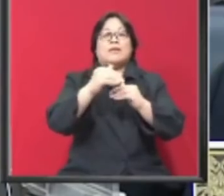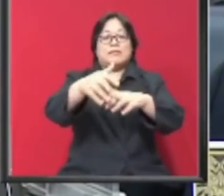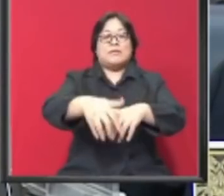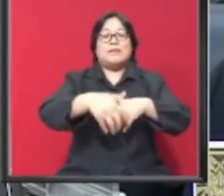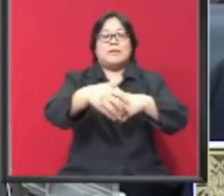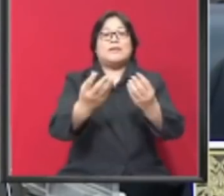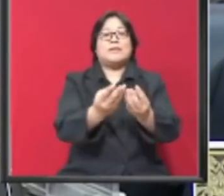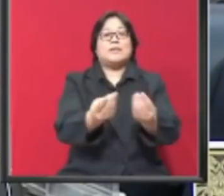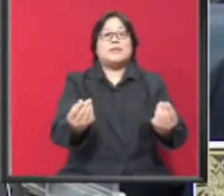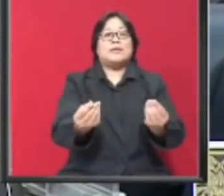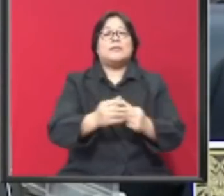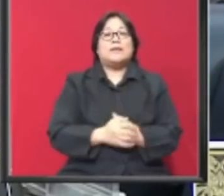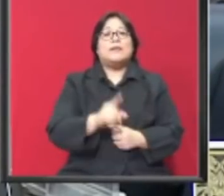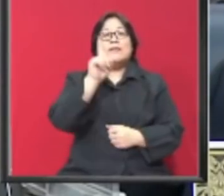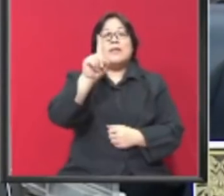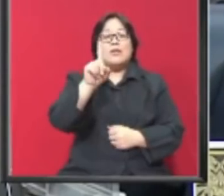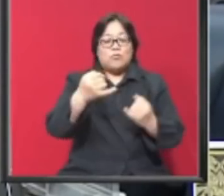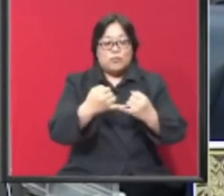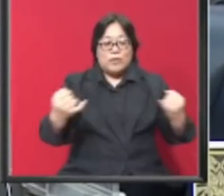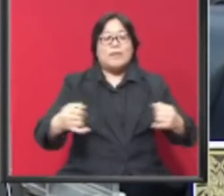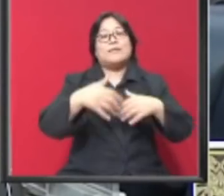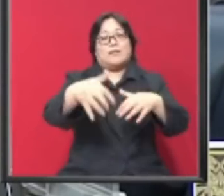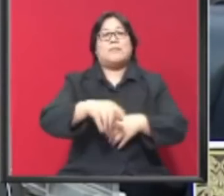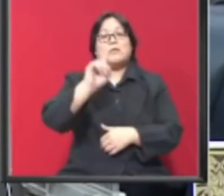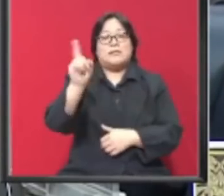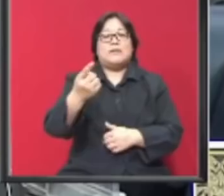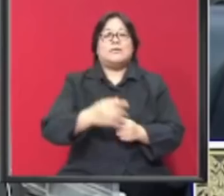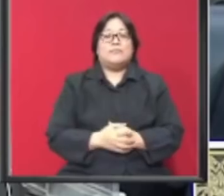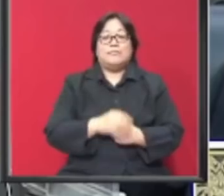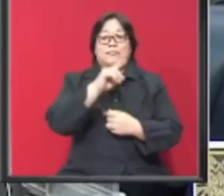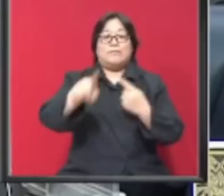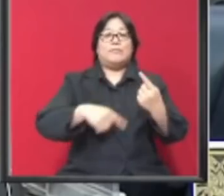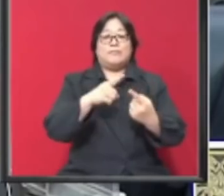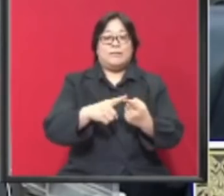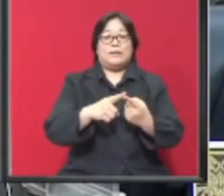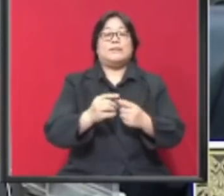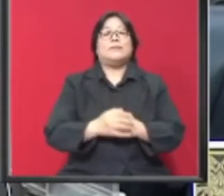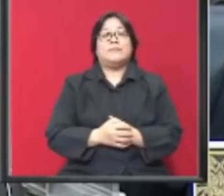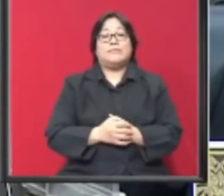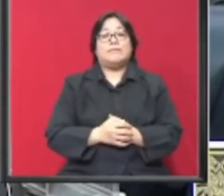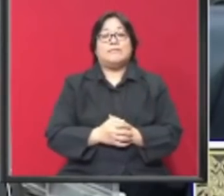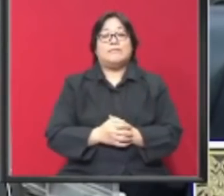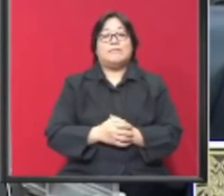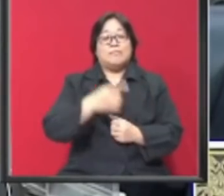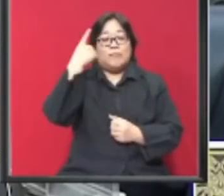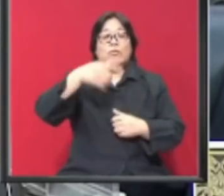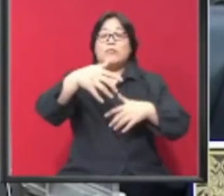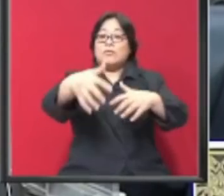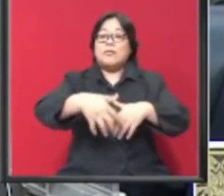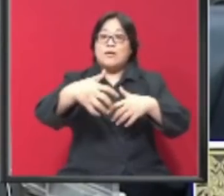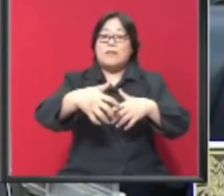tanaman mereka kepada satu jenis tanaman saja apabila pasaran untuk